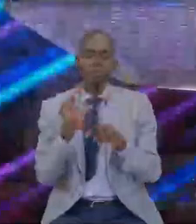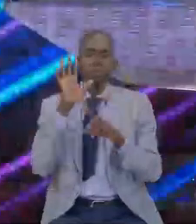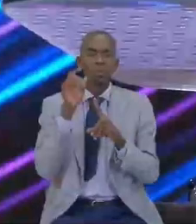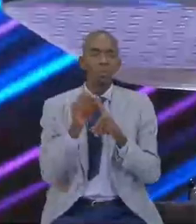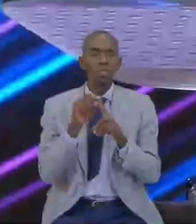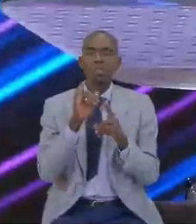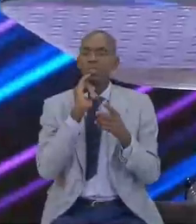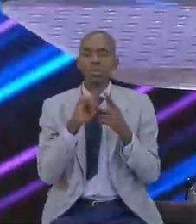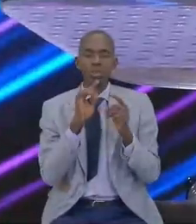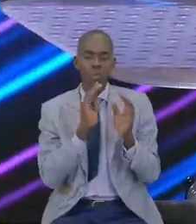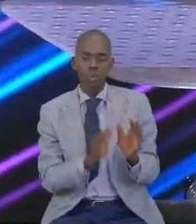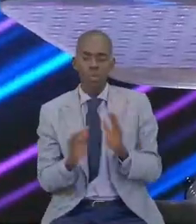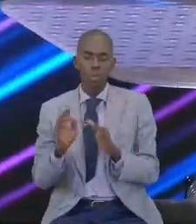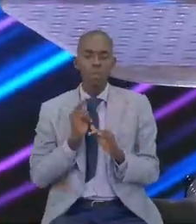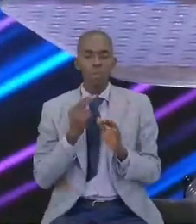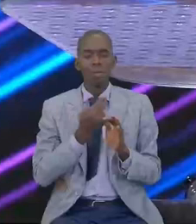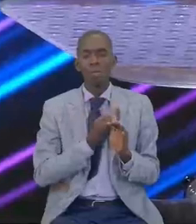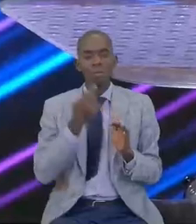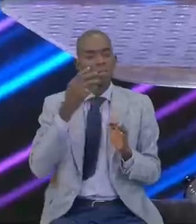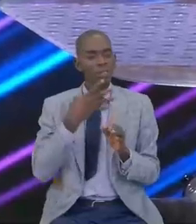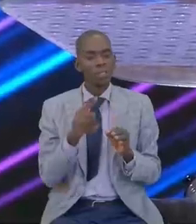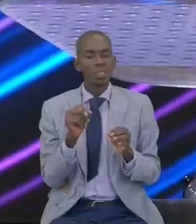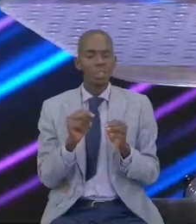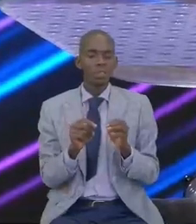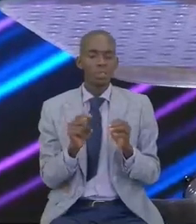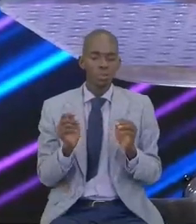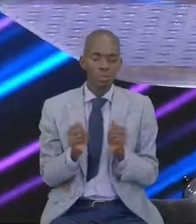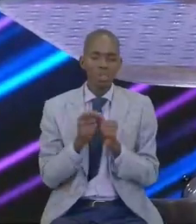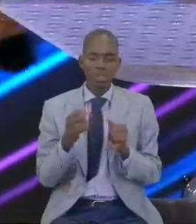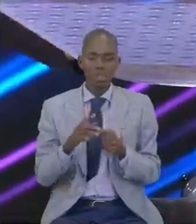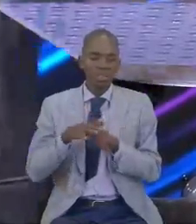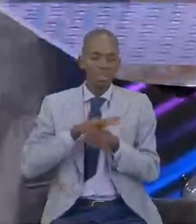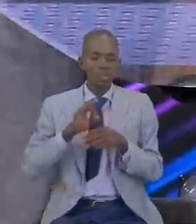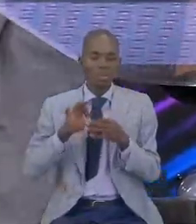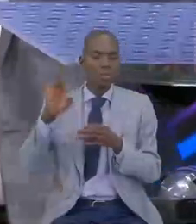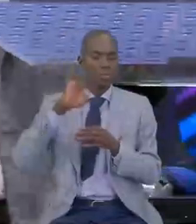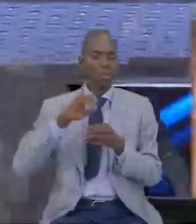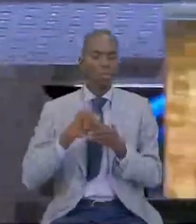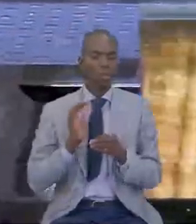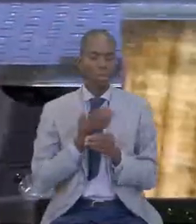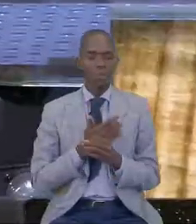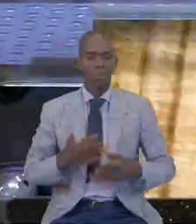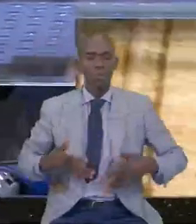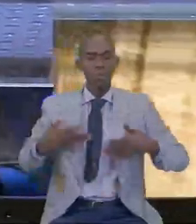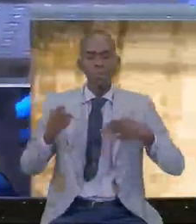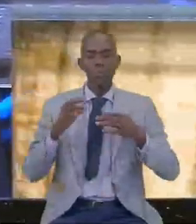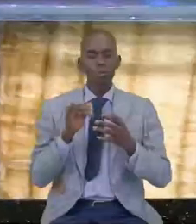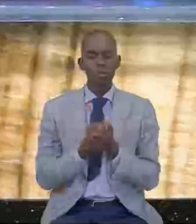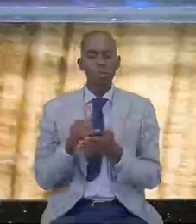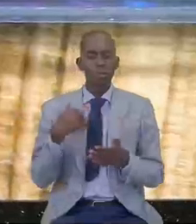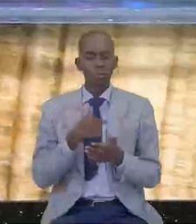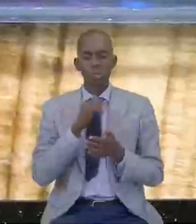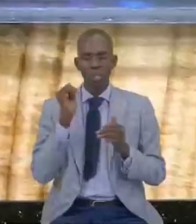nous préparer avec la capacité du Saint-Esprit dans notre vie, afin que nous soyons préparés pour te rencontrer